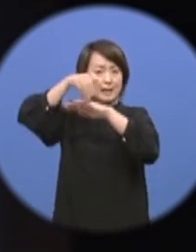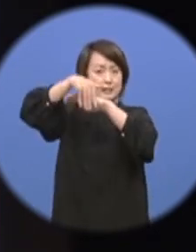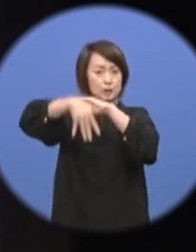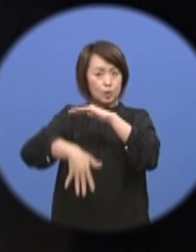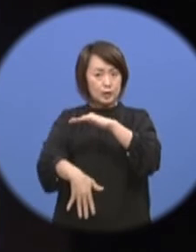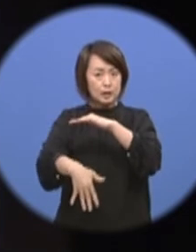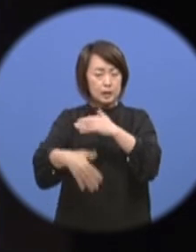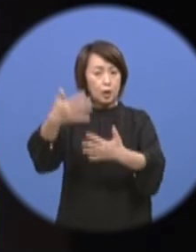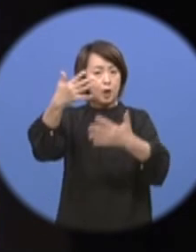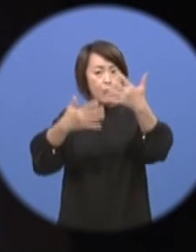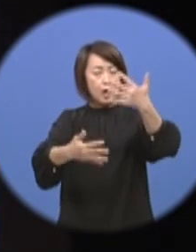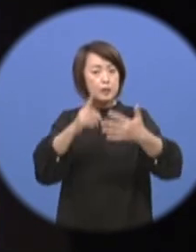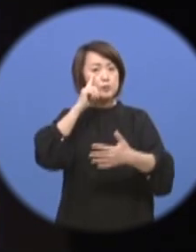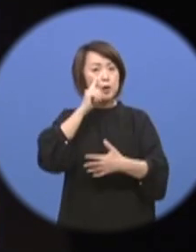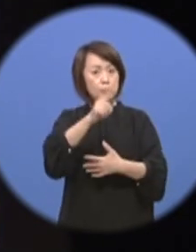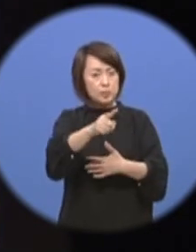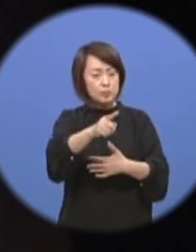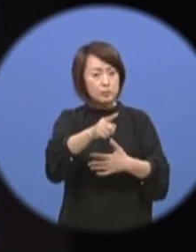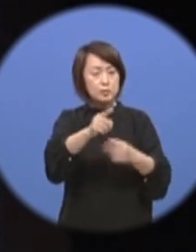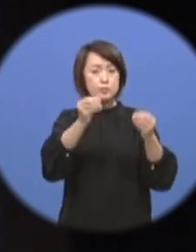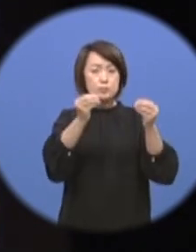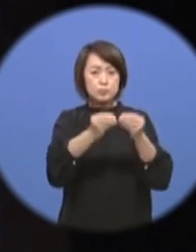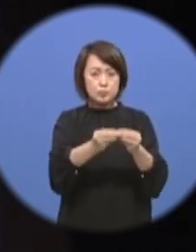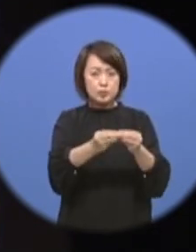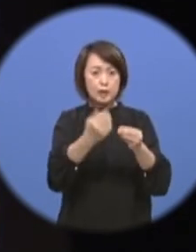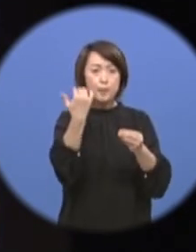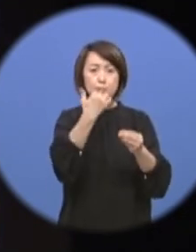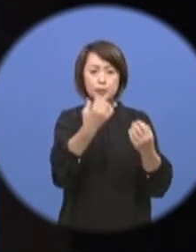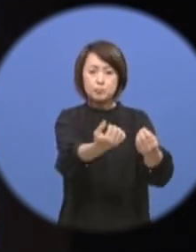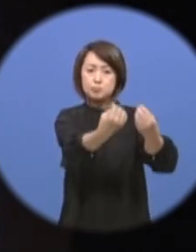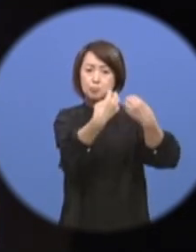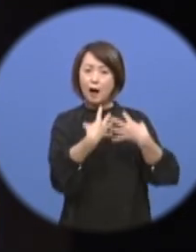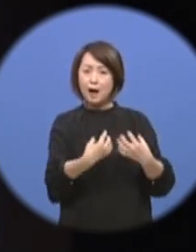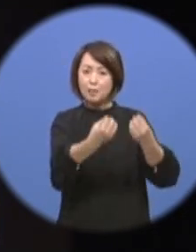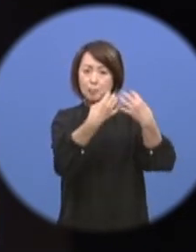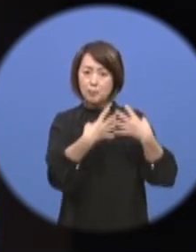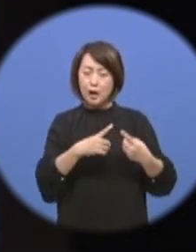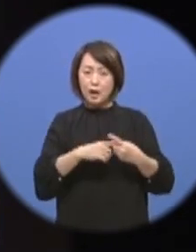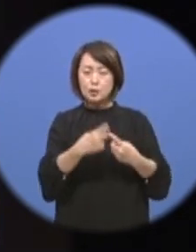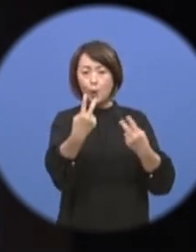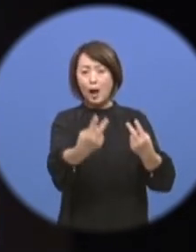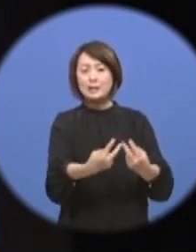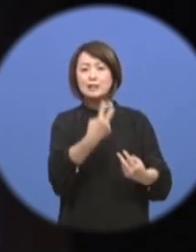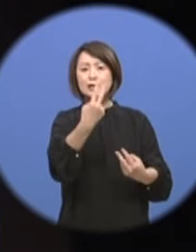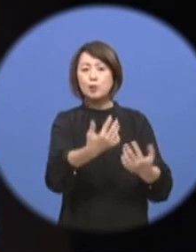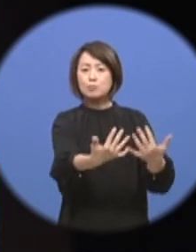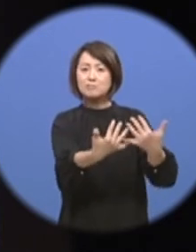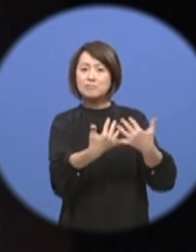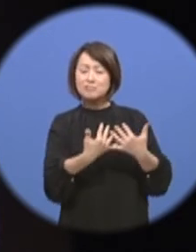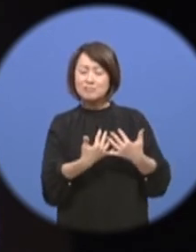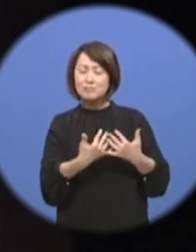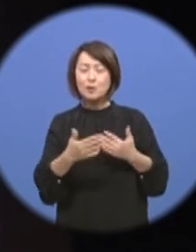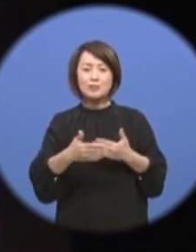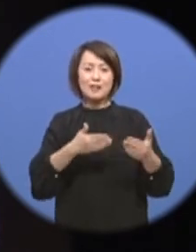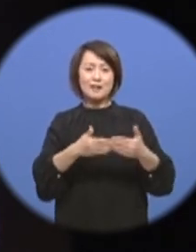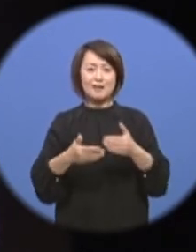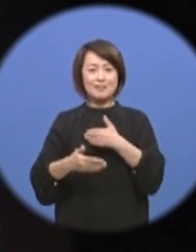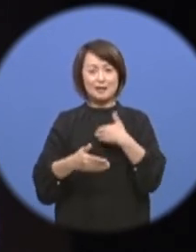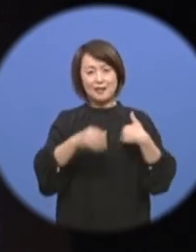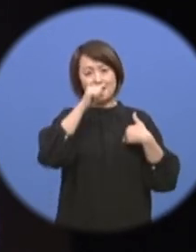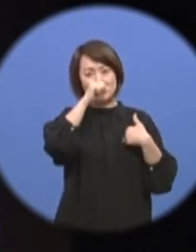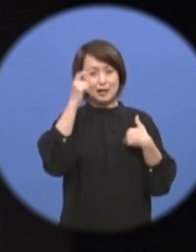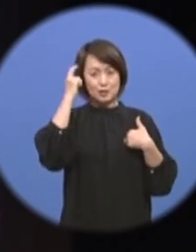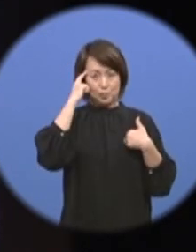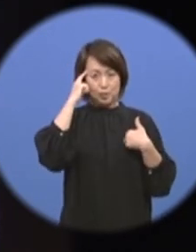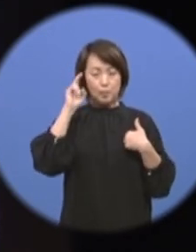映像だけではなくてですね水しぶきであったり五百井であったりというものを体験できたらなと思います